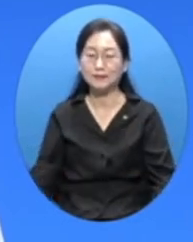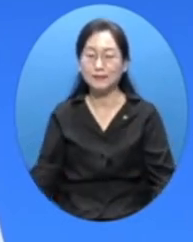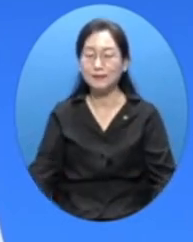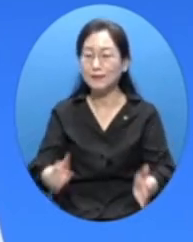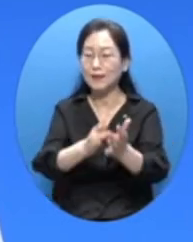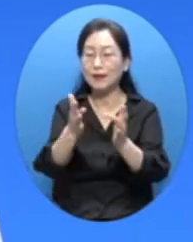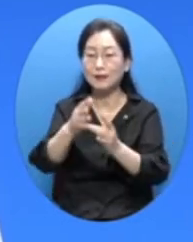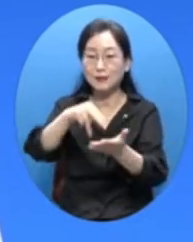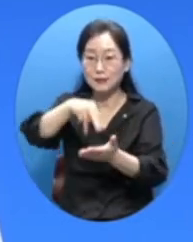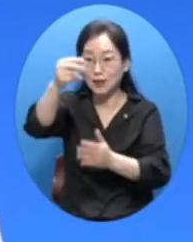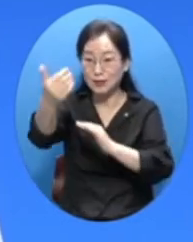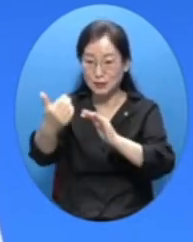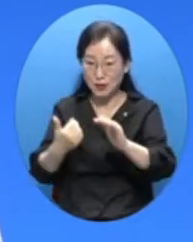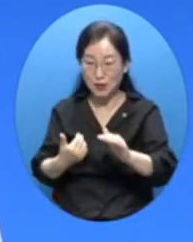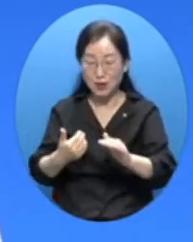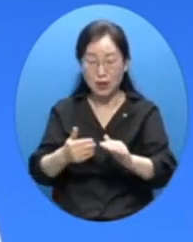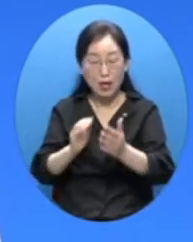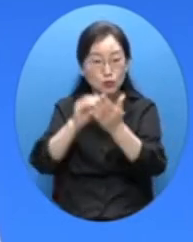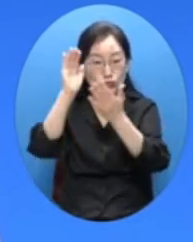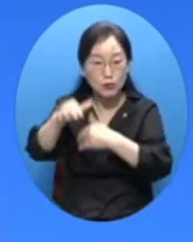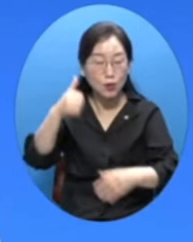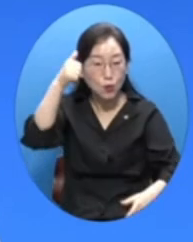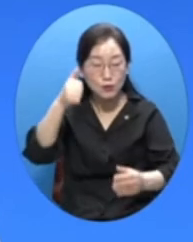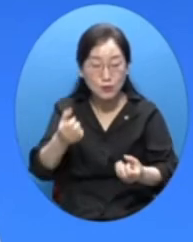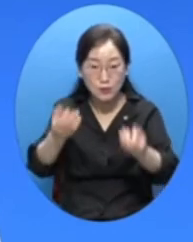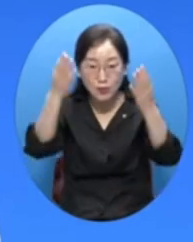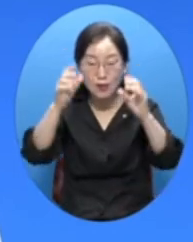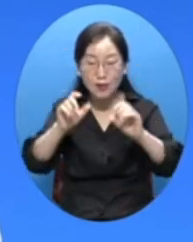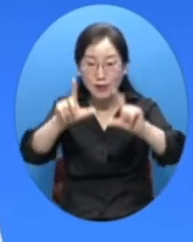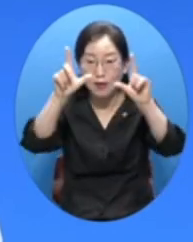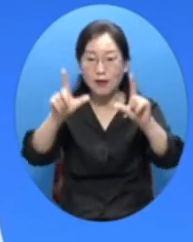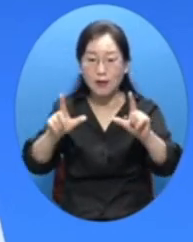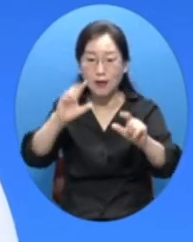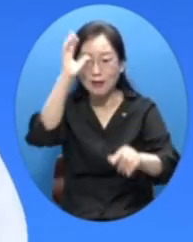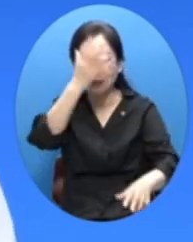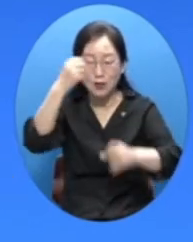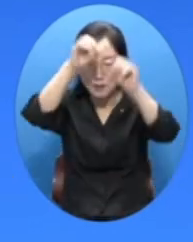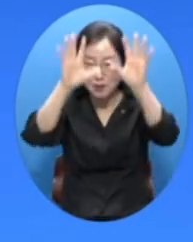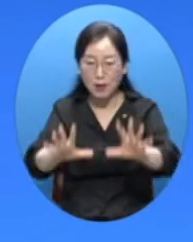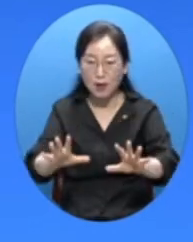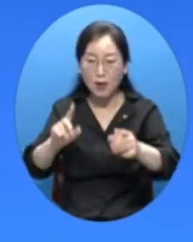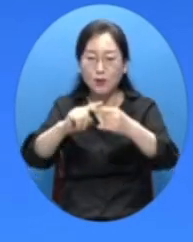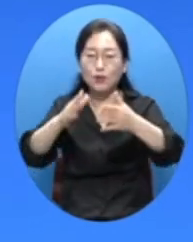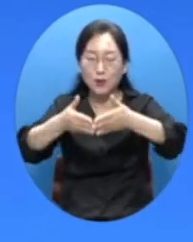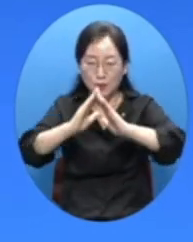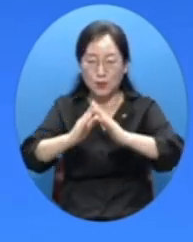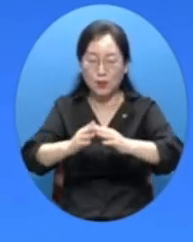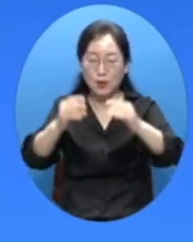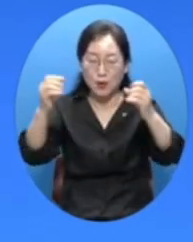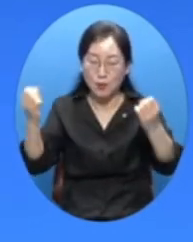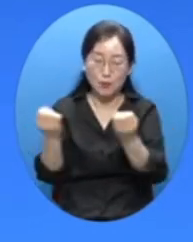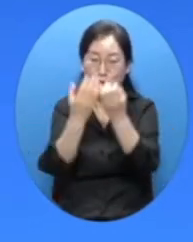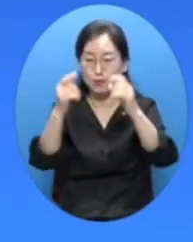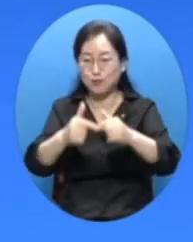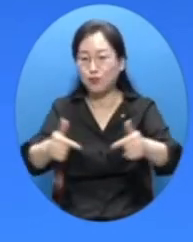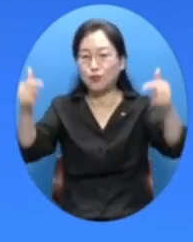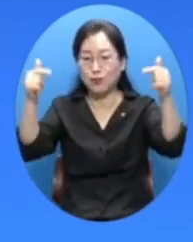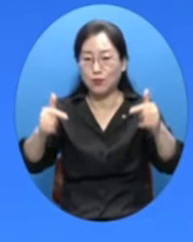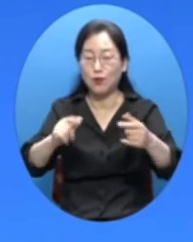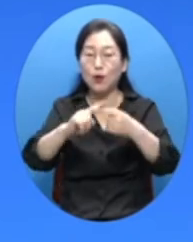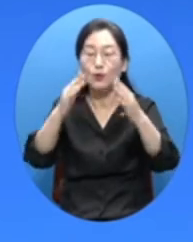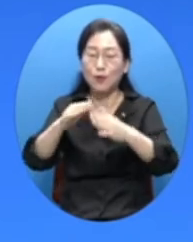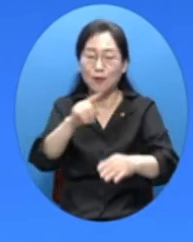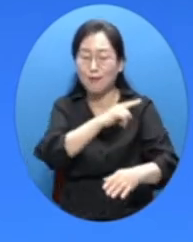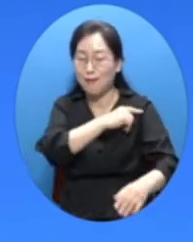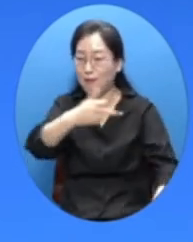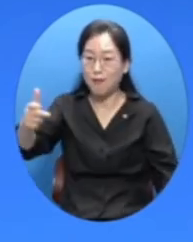예수님 승천하신 후에 오순절날 성령이 맺습니다. 그래서 교회가 탄생됐습니다. 교회가 폭발적으로 부흥했습니다. 그러니까 가장 교회가 부흥할